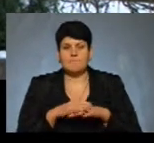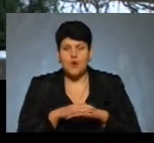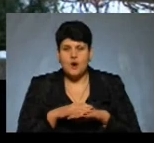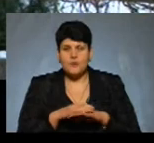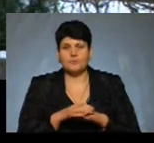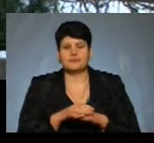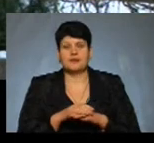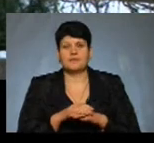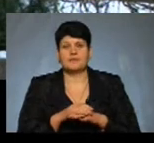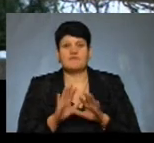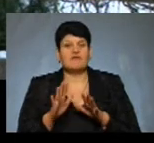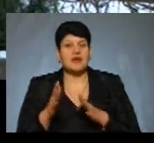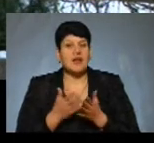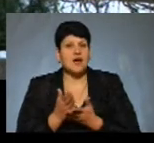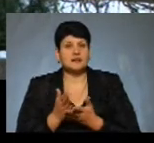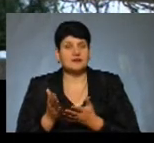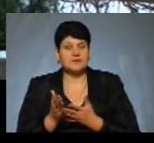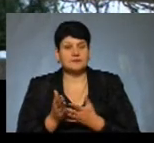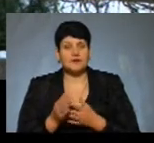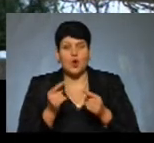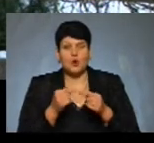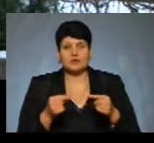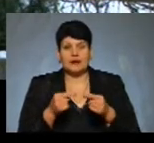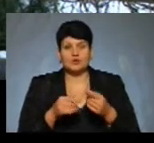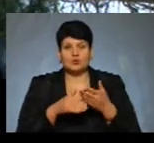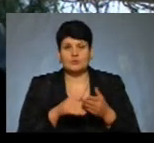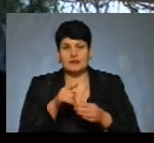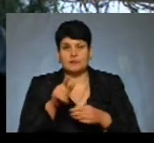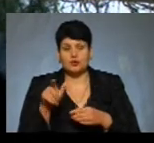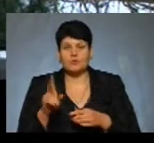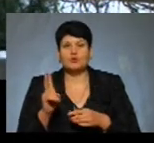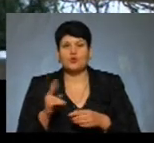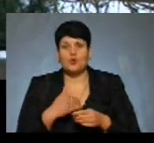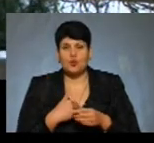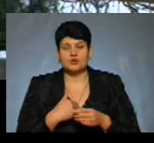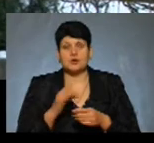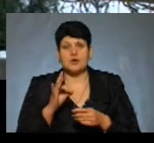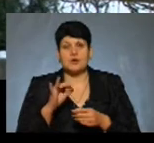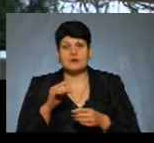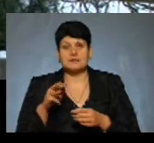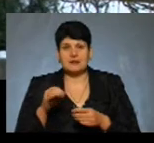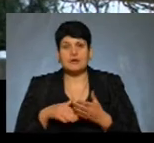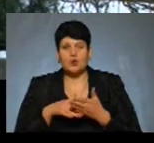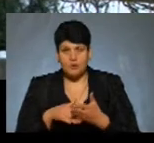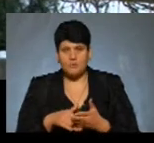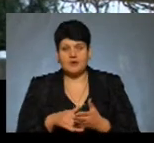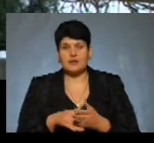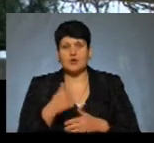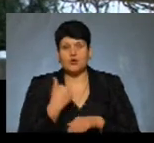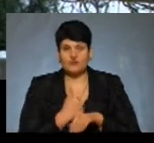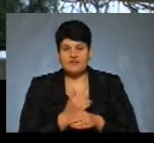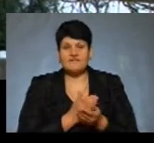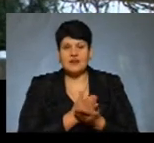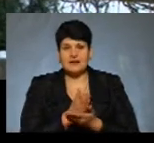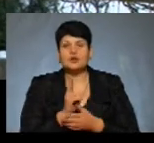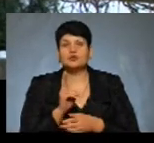проробляємо варіанти, тобто конкретної допомоги тим людям, які хочуть розмитнитись, і допомагаємо. І основний варіант – це ті,